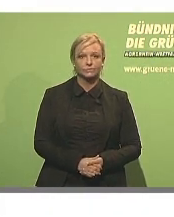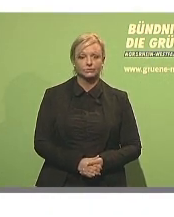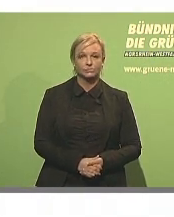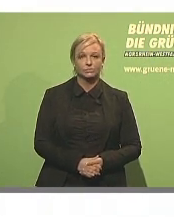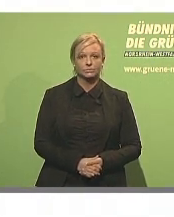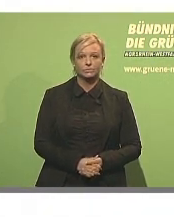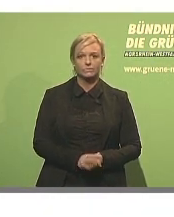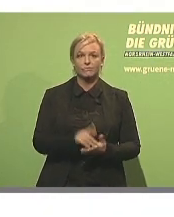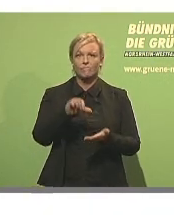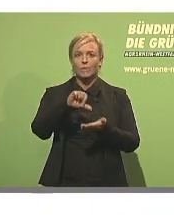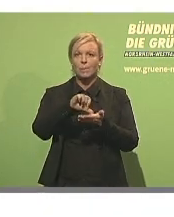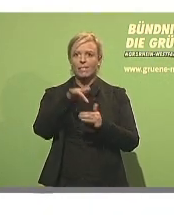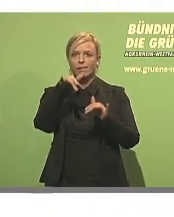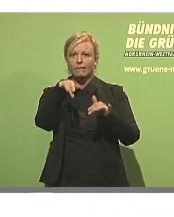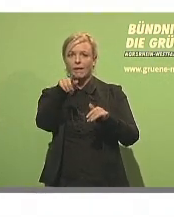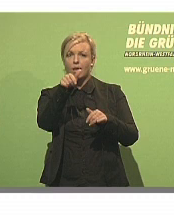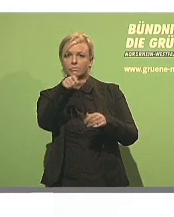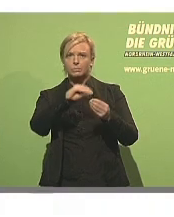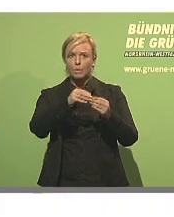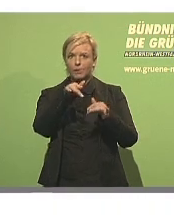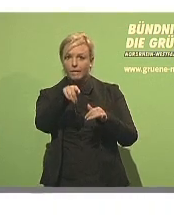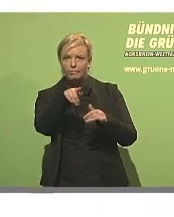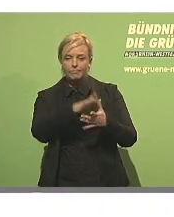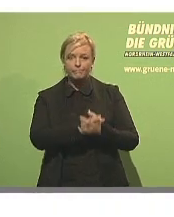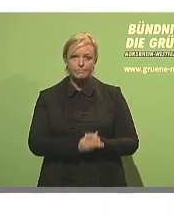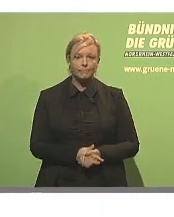In der Mitte gibt es noch ein Problem.